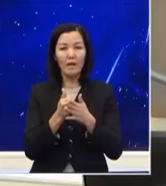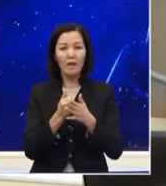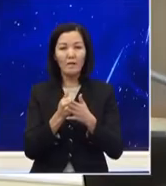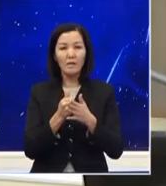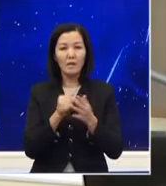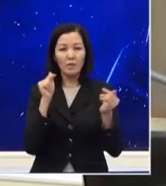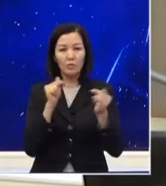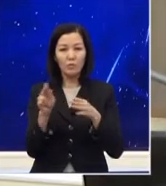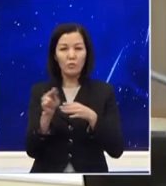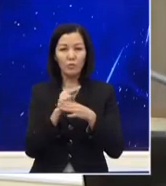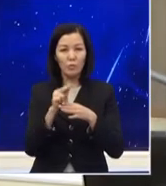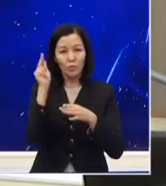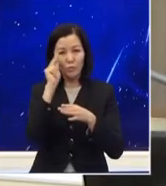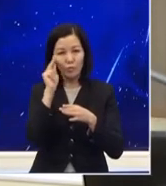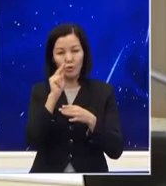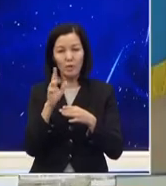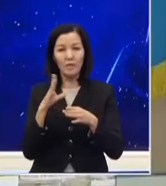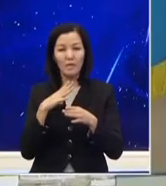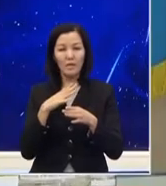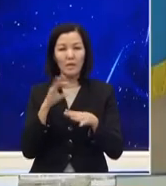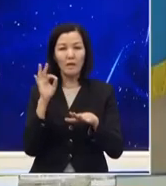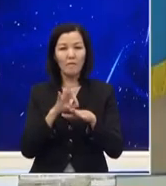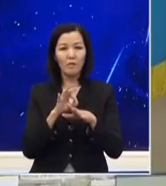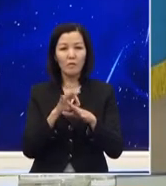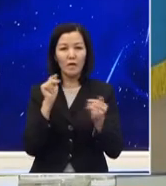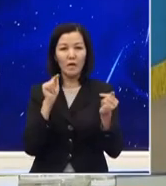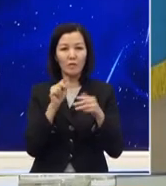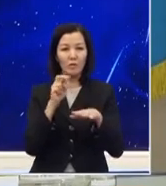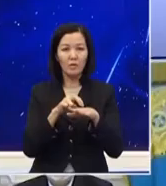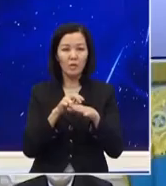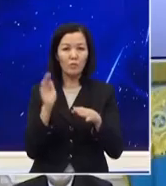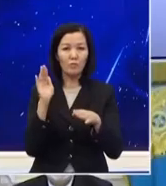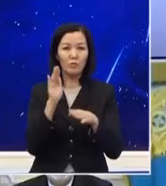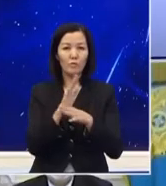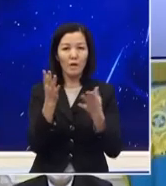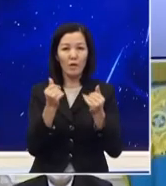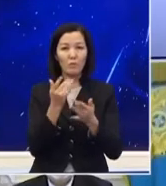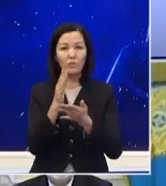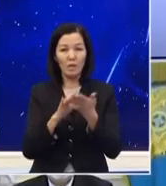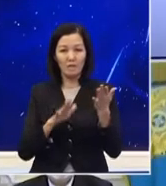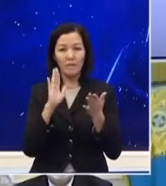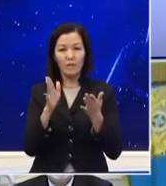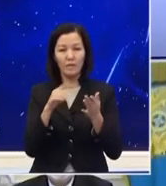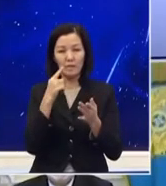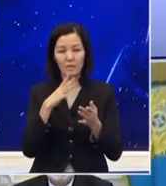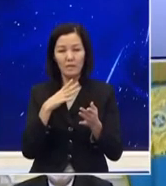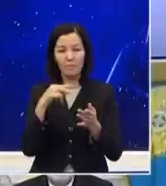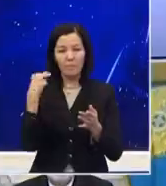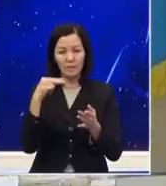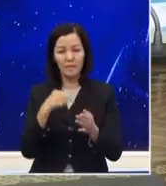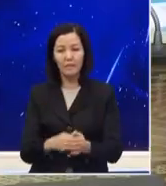онымен күресу жолдарын үйренді. Тәжвируспен күресіп жүрген дәрігерлердің үстеме қалуы жалғаса береді, дейді президент.